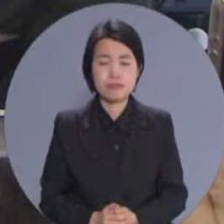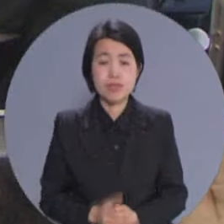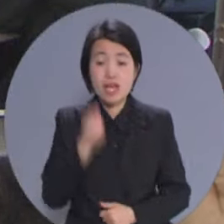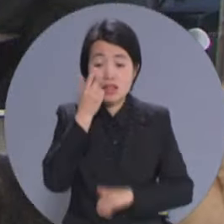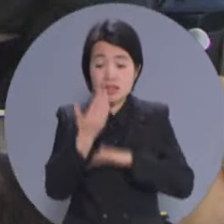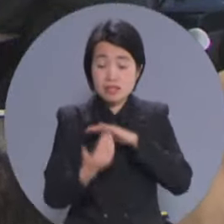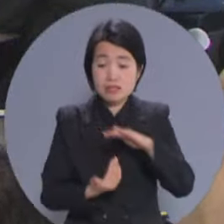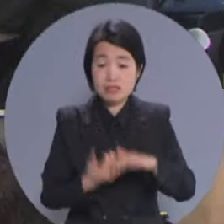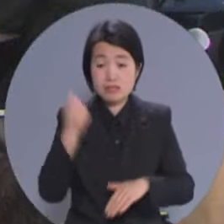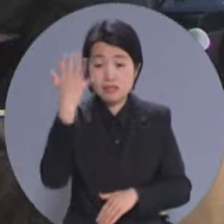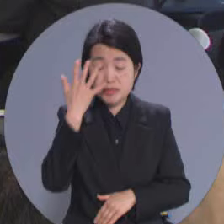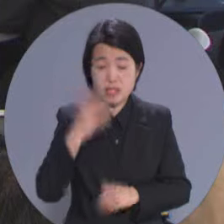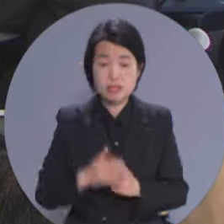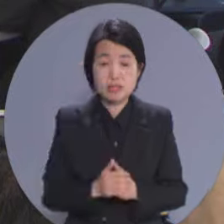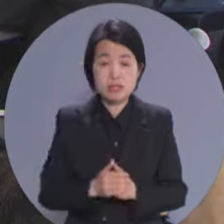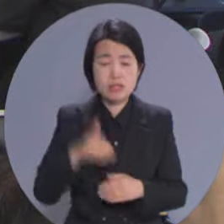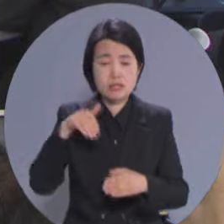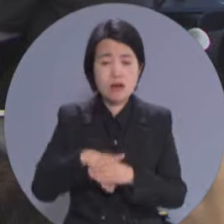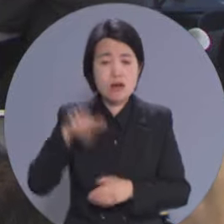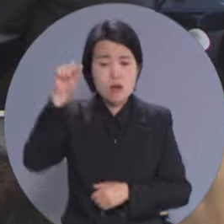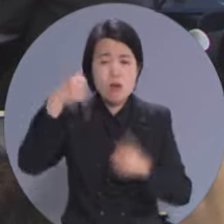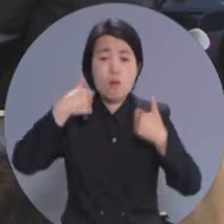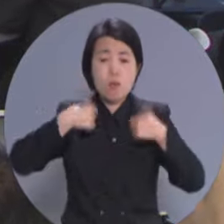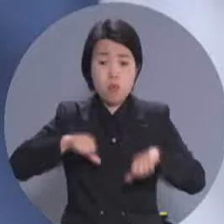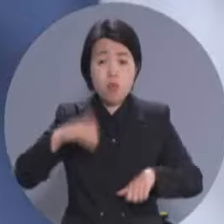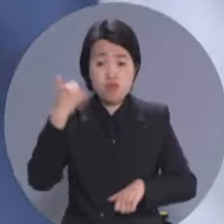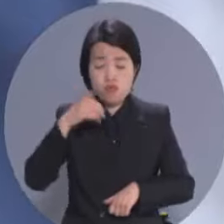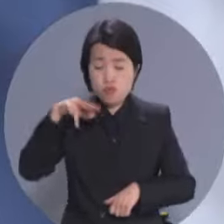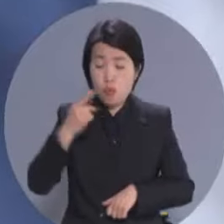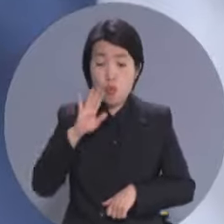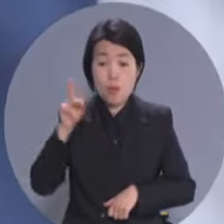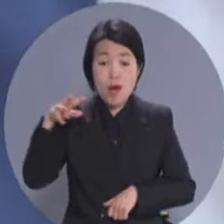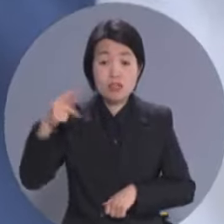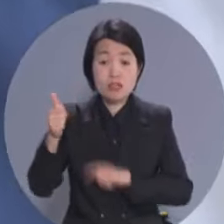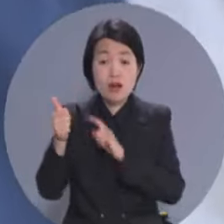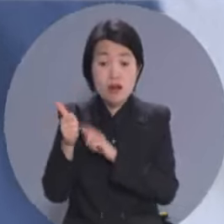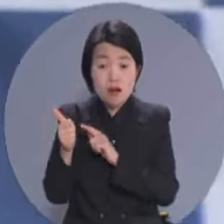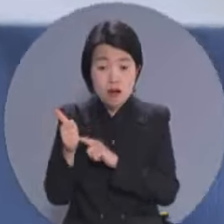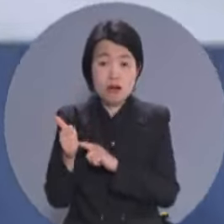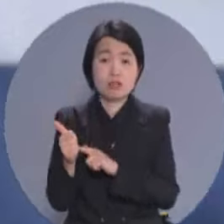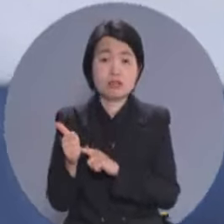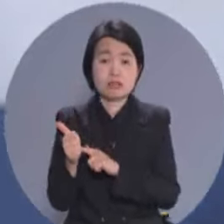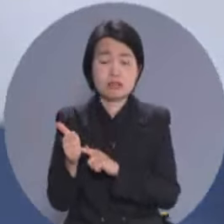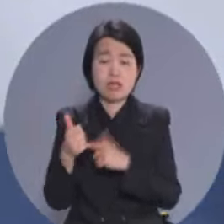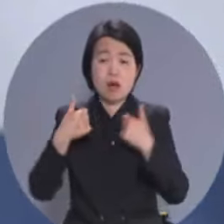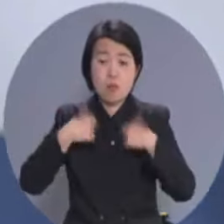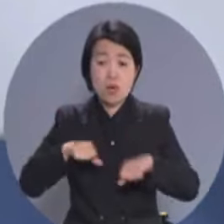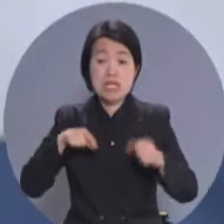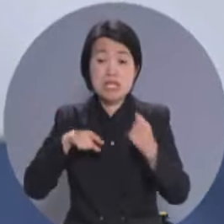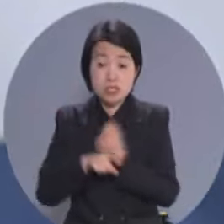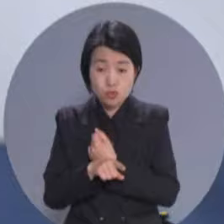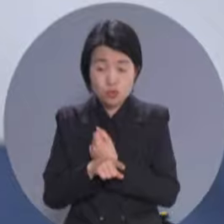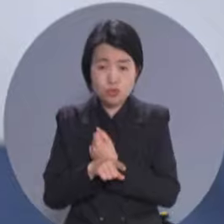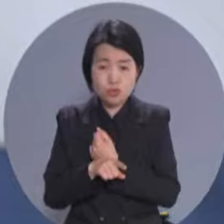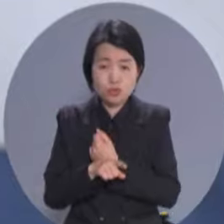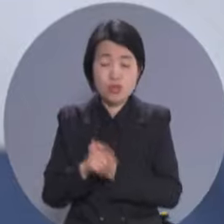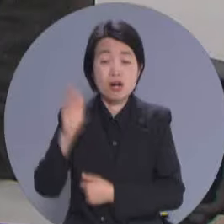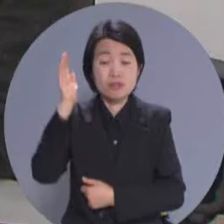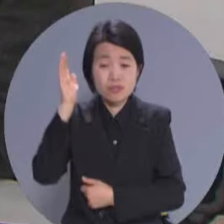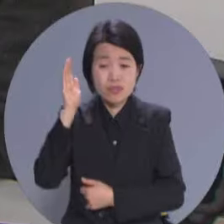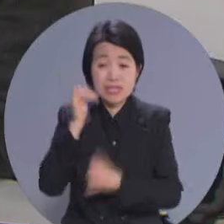지난달 갑작스럽게 불출마를 선언한 더불어민주당 소병철 의원. 소 의원은 불출마 이유를 밝히는 기자회견을